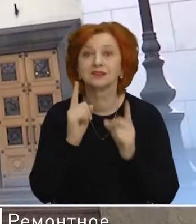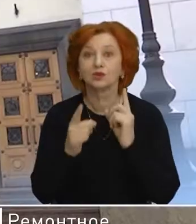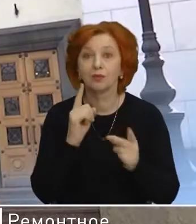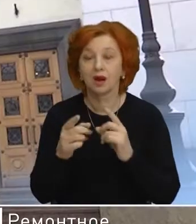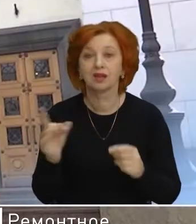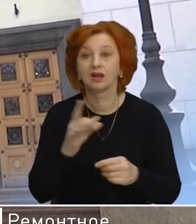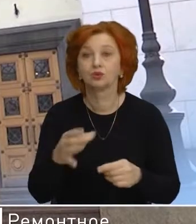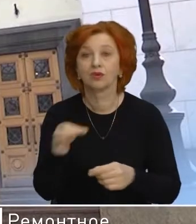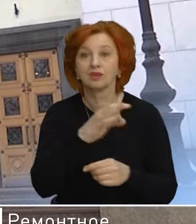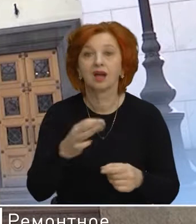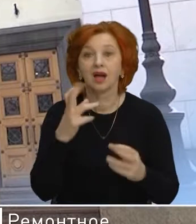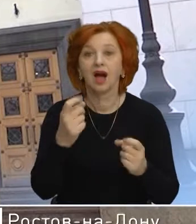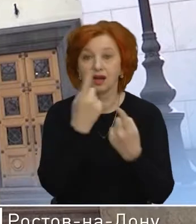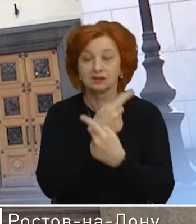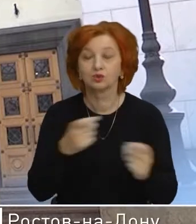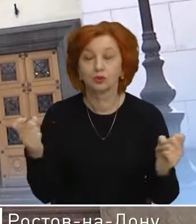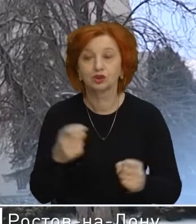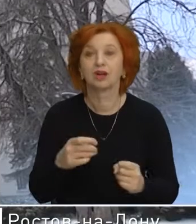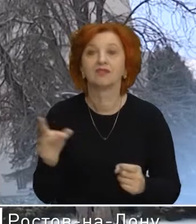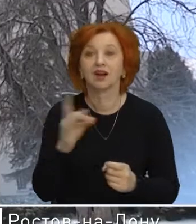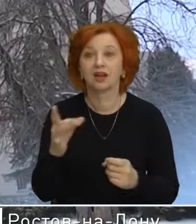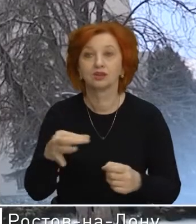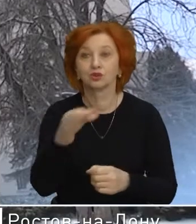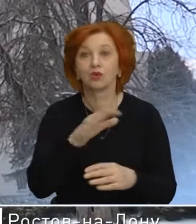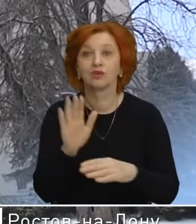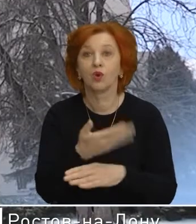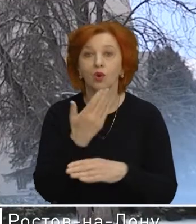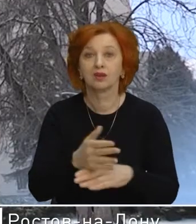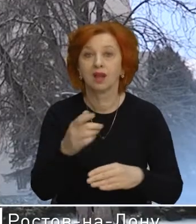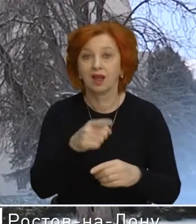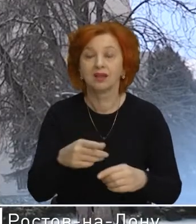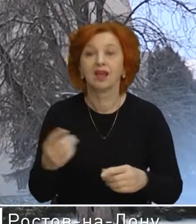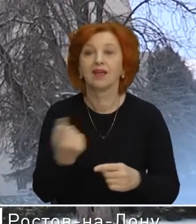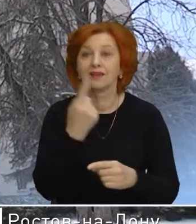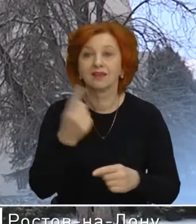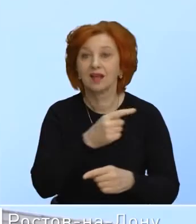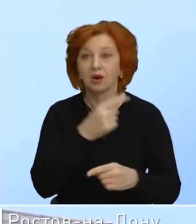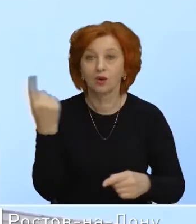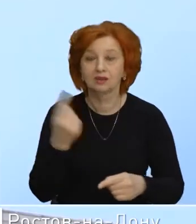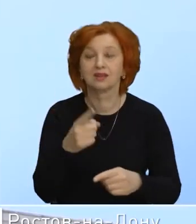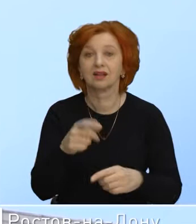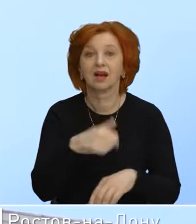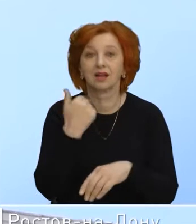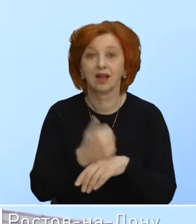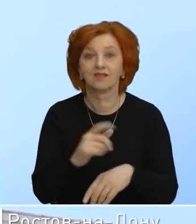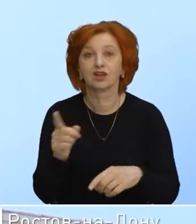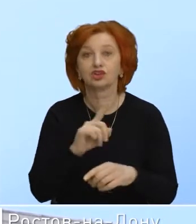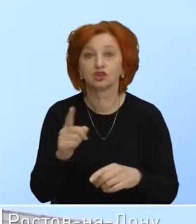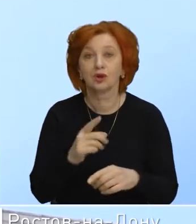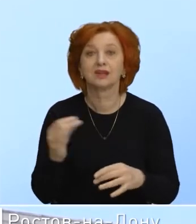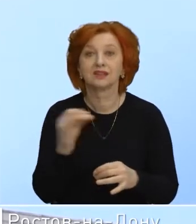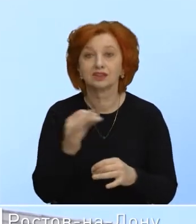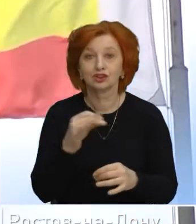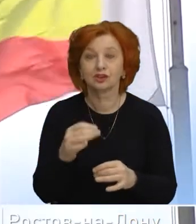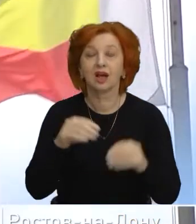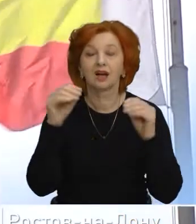области. Как сообщает пресс-служба Ростовского регионального отделения партии «Единая Россия», лидер данских единороссов Александр Ищенко